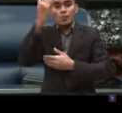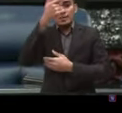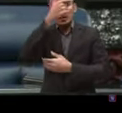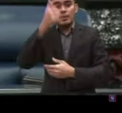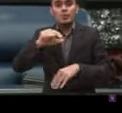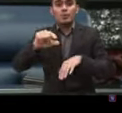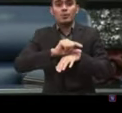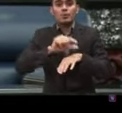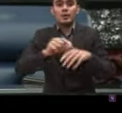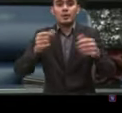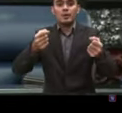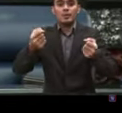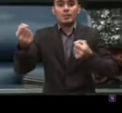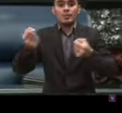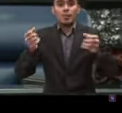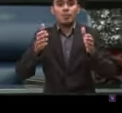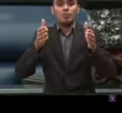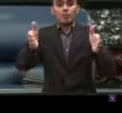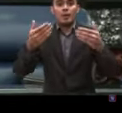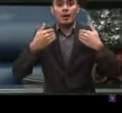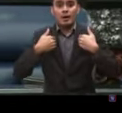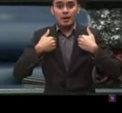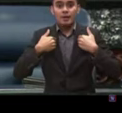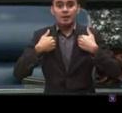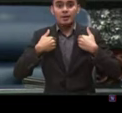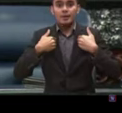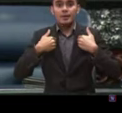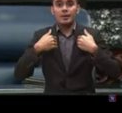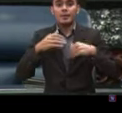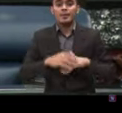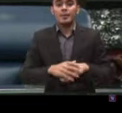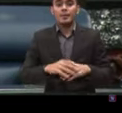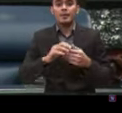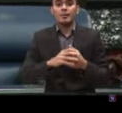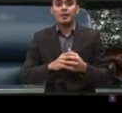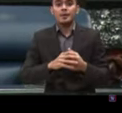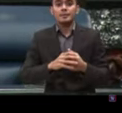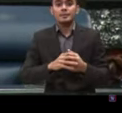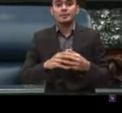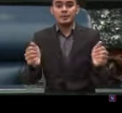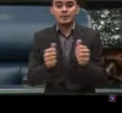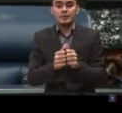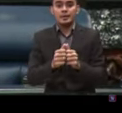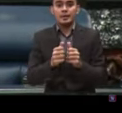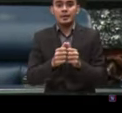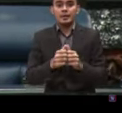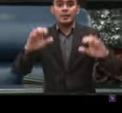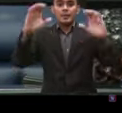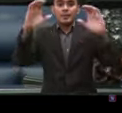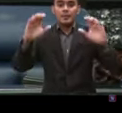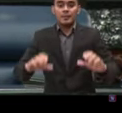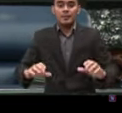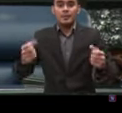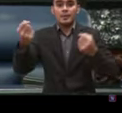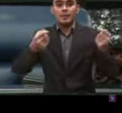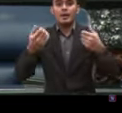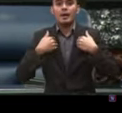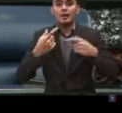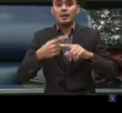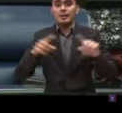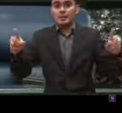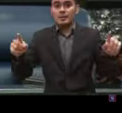ianya digunakan di atas jalan yang mempunyai mix traffic dengan izin dengan mod kenderaan lain. Ianya mempunyai perbezaan